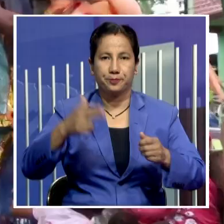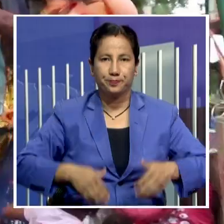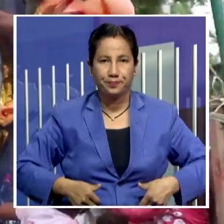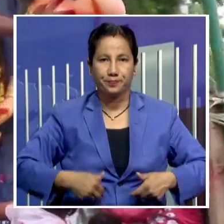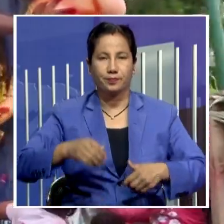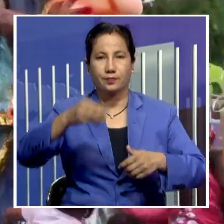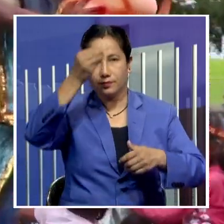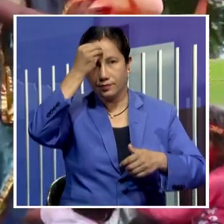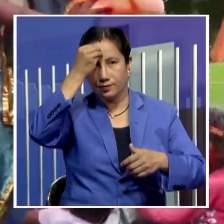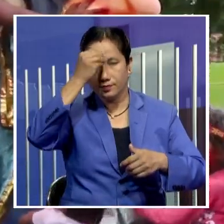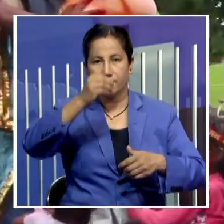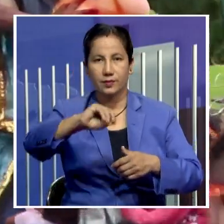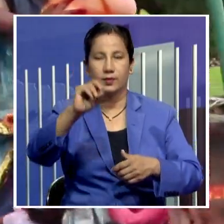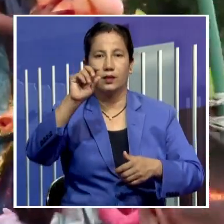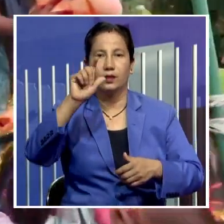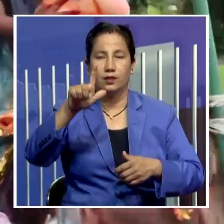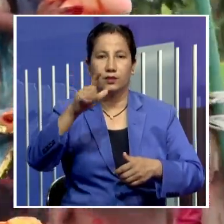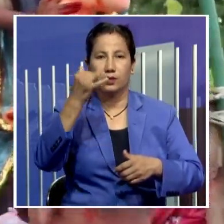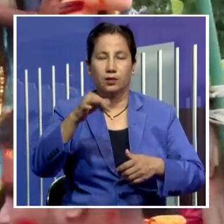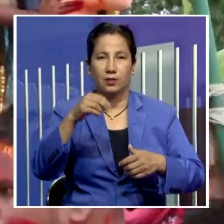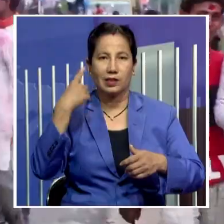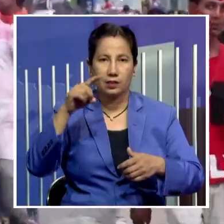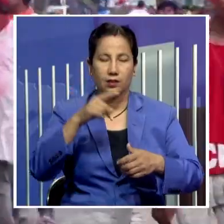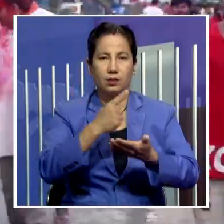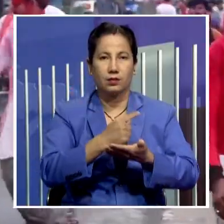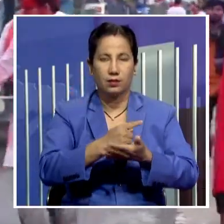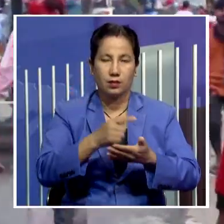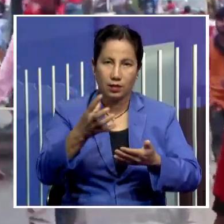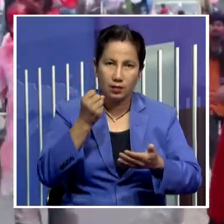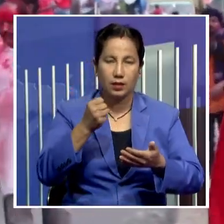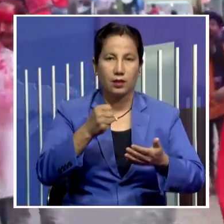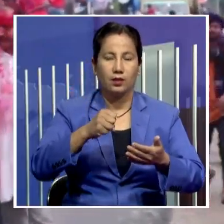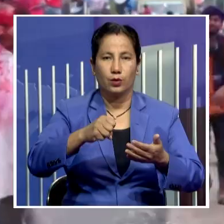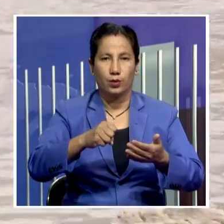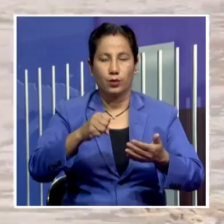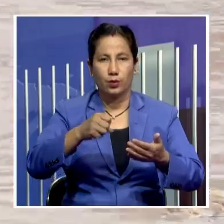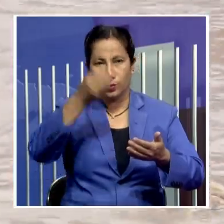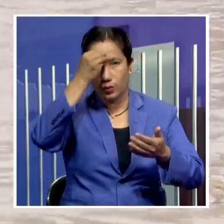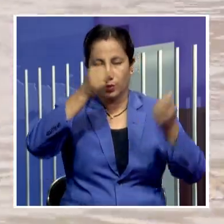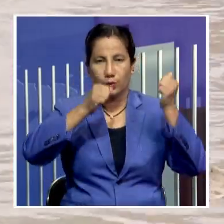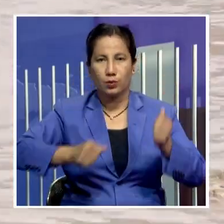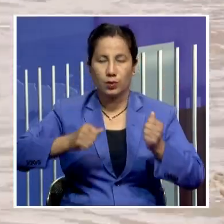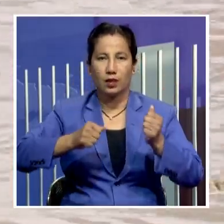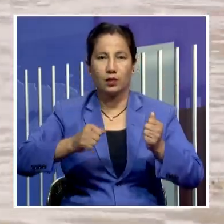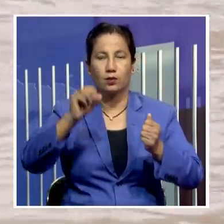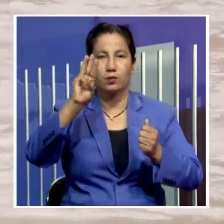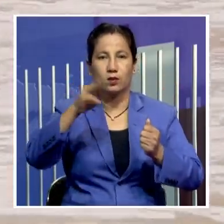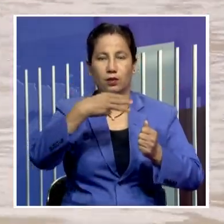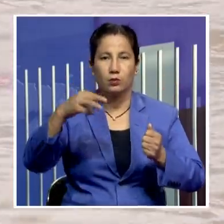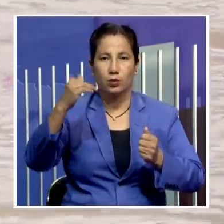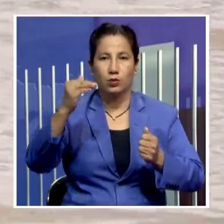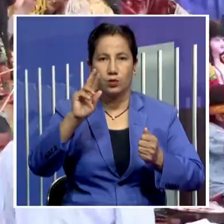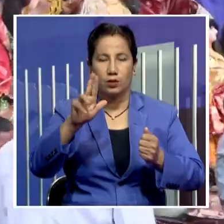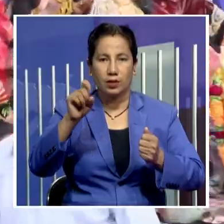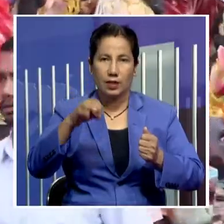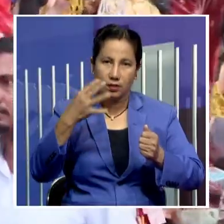पर्व विजयादशमीमा सप्तमीका दिनदेखि कपिलवस्तुमा निकालिएको दुर्गा भवानीको मूर्ति धुमधामका साथ आज विसर्जन